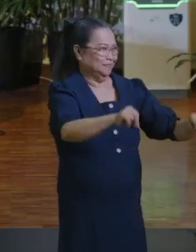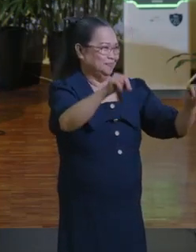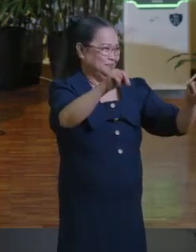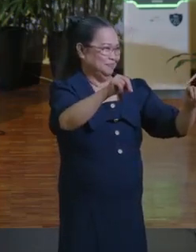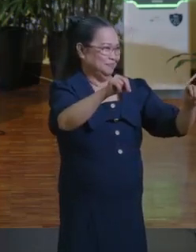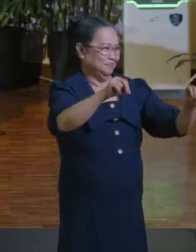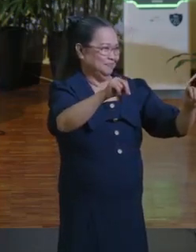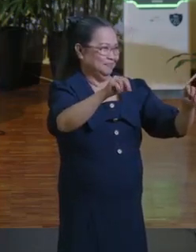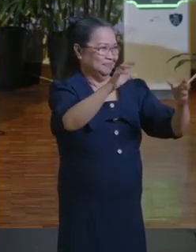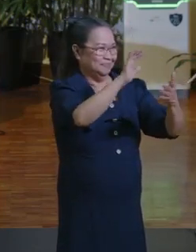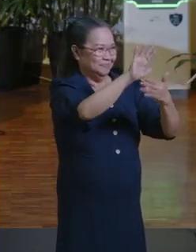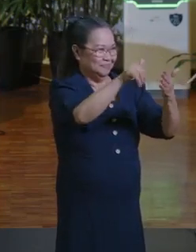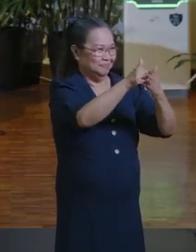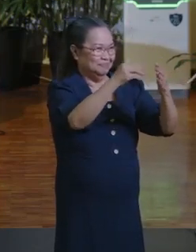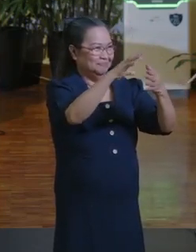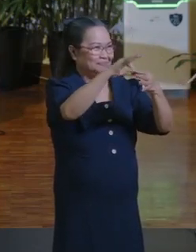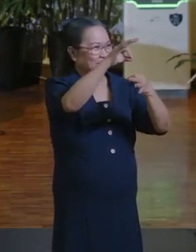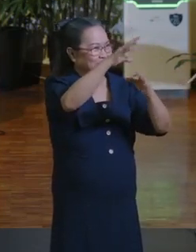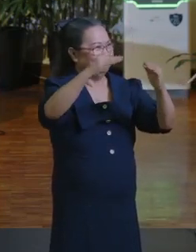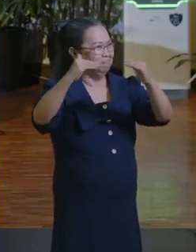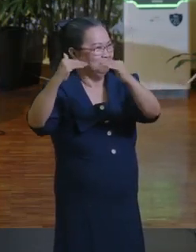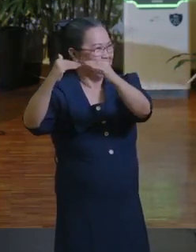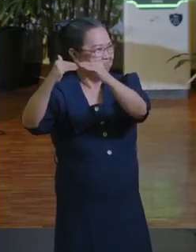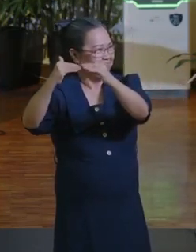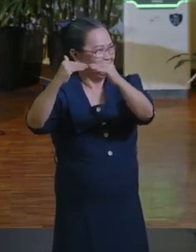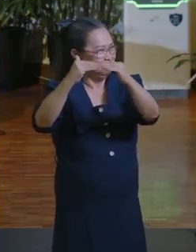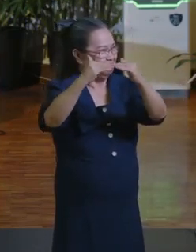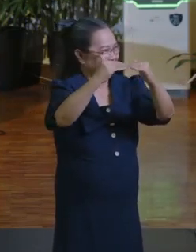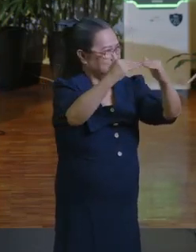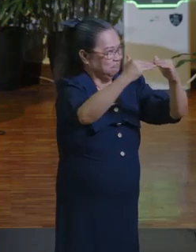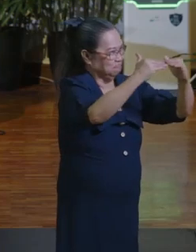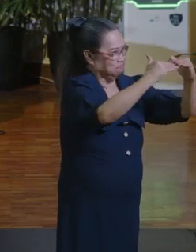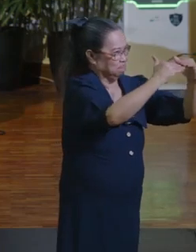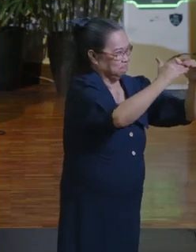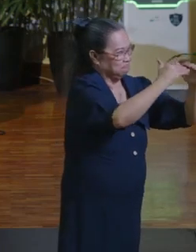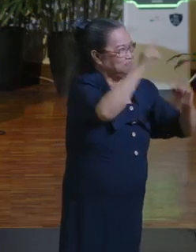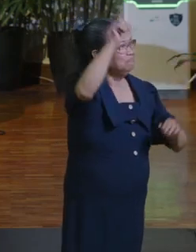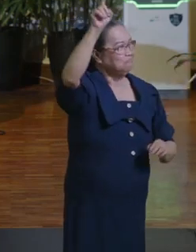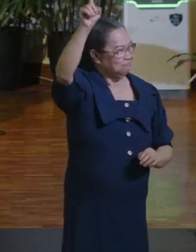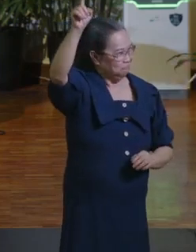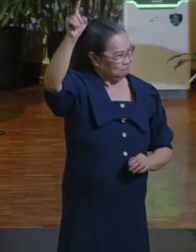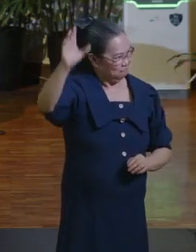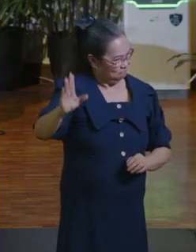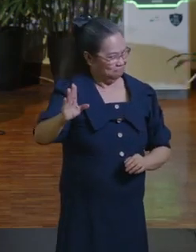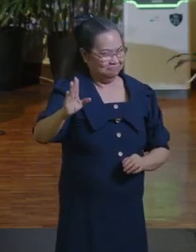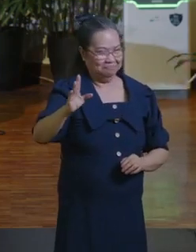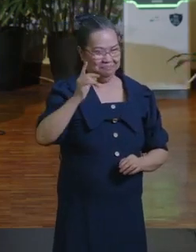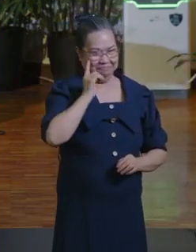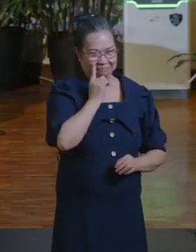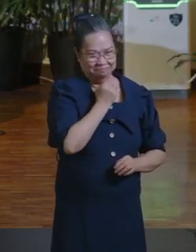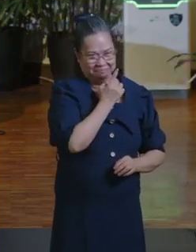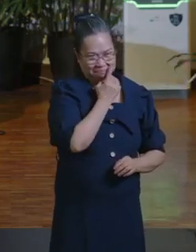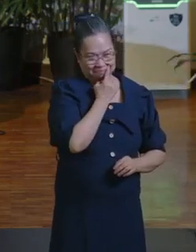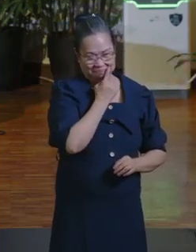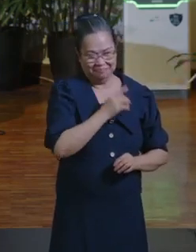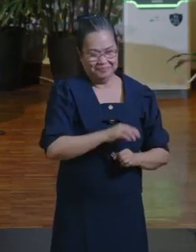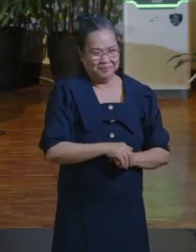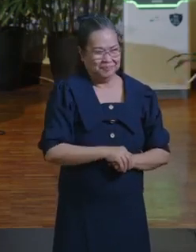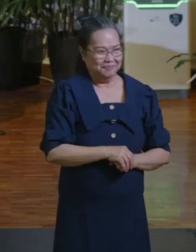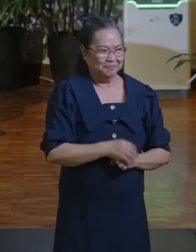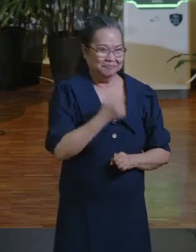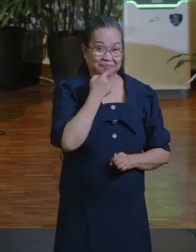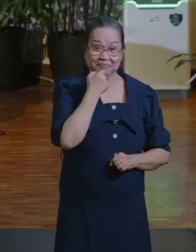po spiritually have the same value in His eyes. Ang sabi nga ni R.C.